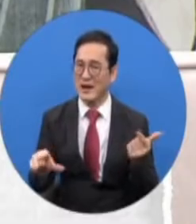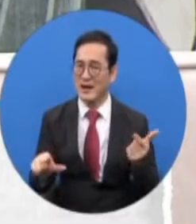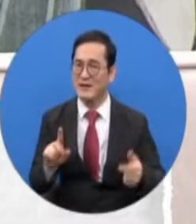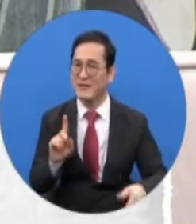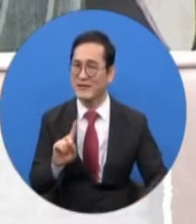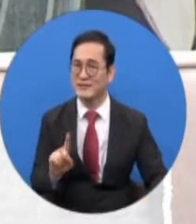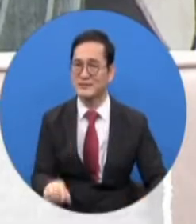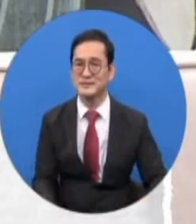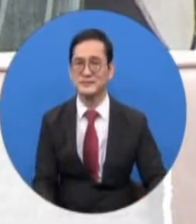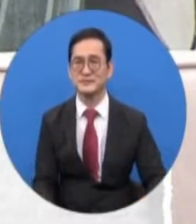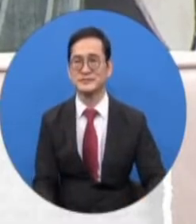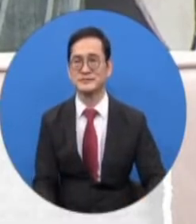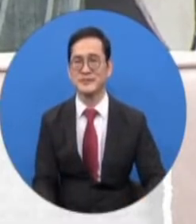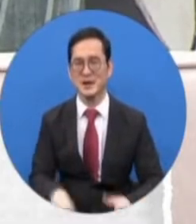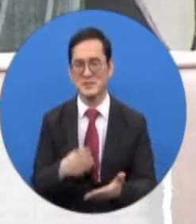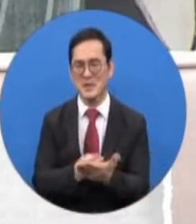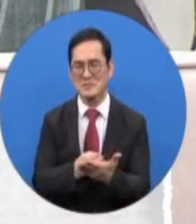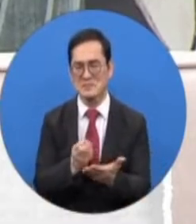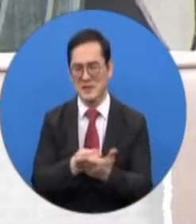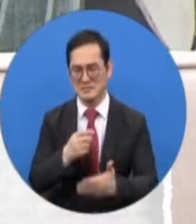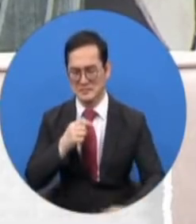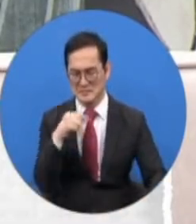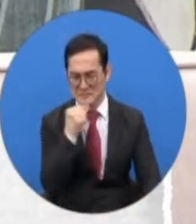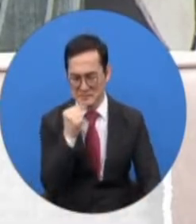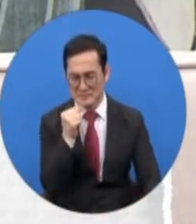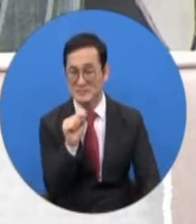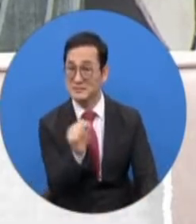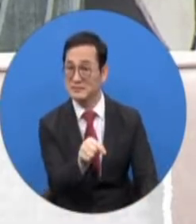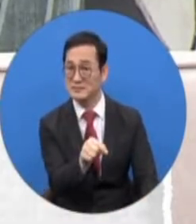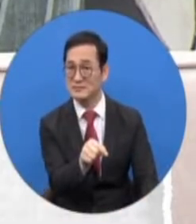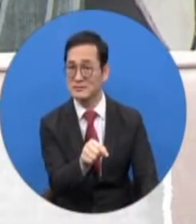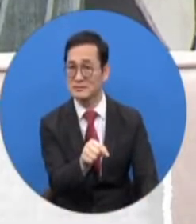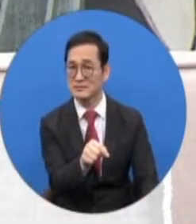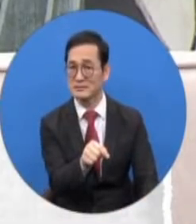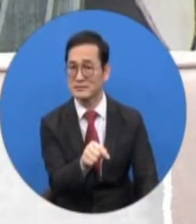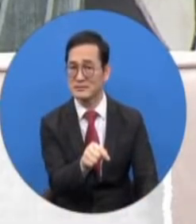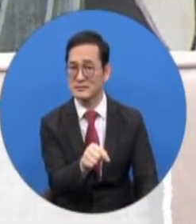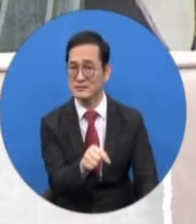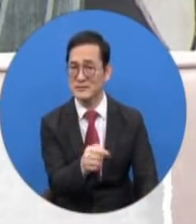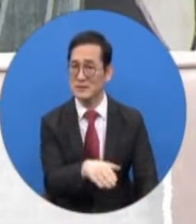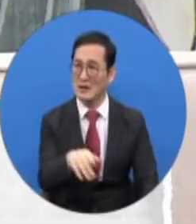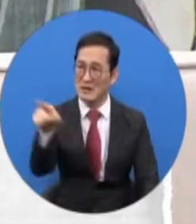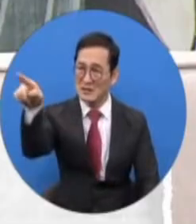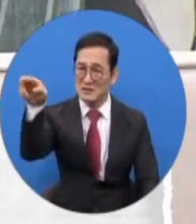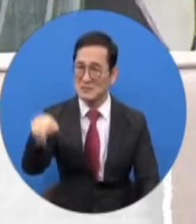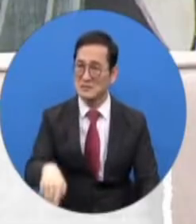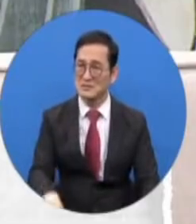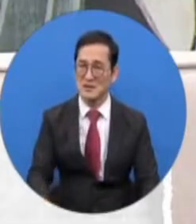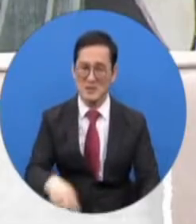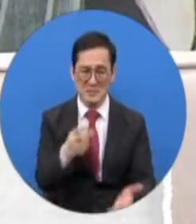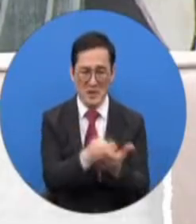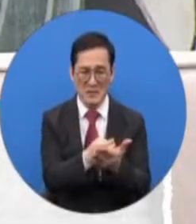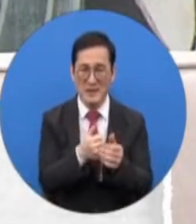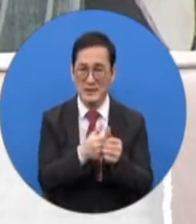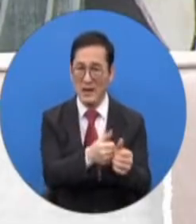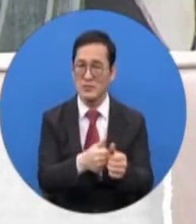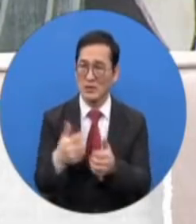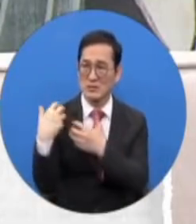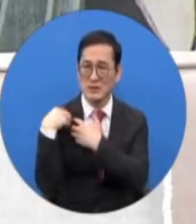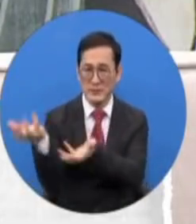그러니까 법과 원칙을 부르짖었던 윤석열 예. 당선인이라면 그런 얘기가 나오게 해서는 안 되는 것이죠. 아 원칙적으로. 그렇죠. 네.